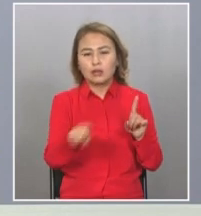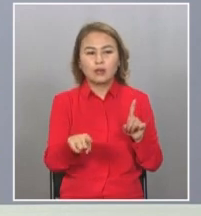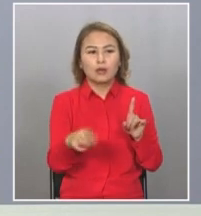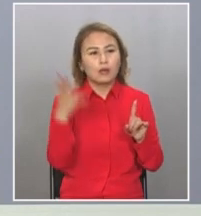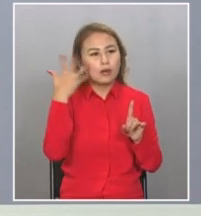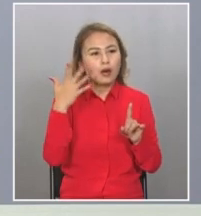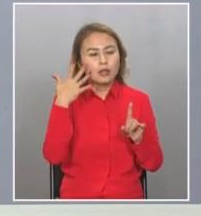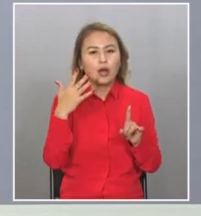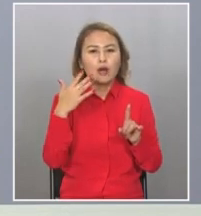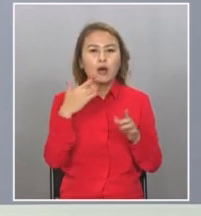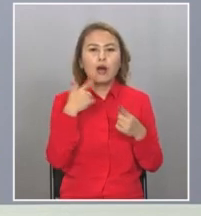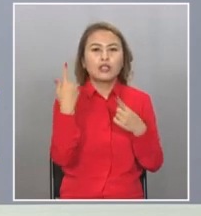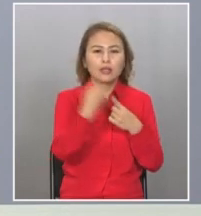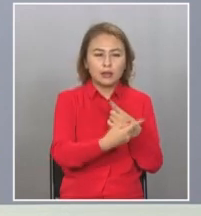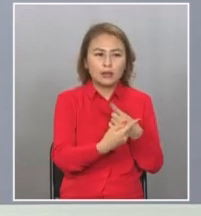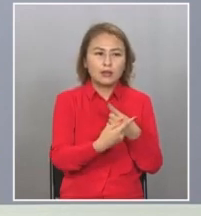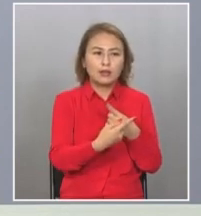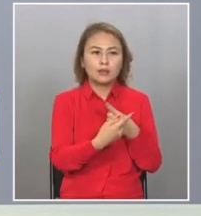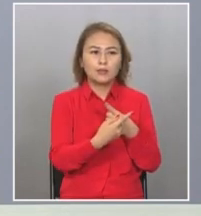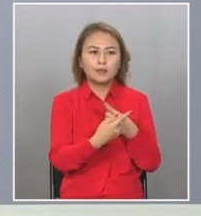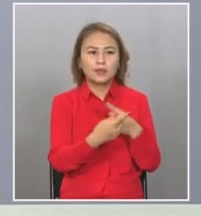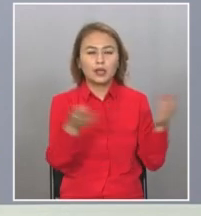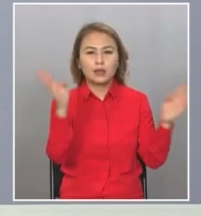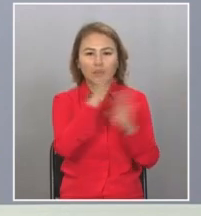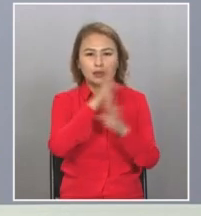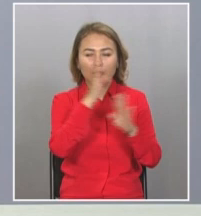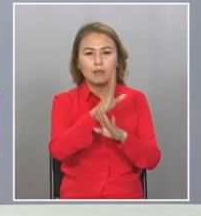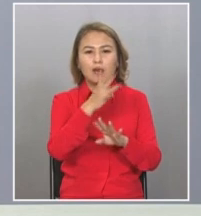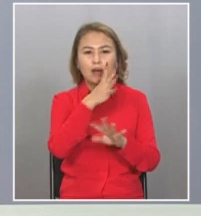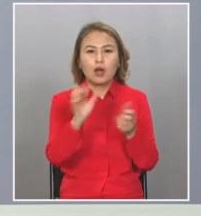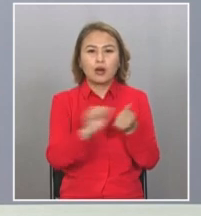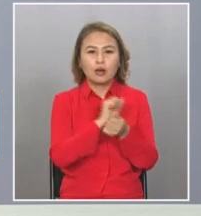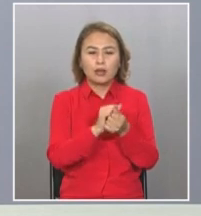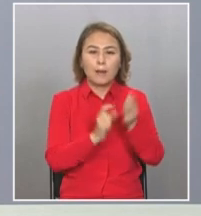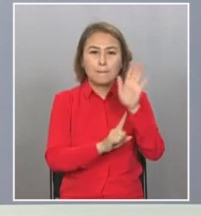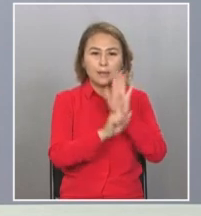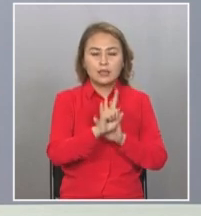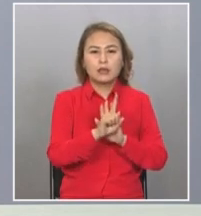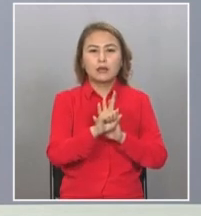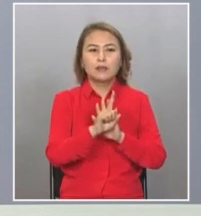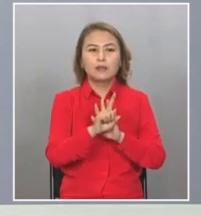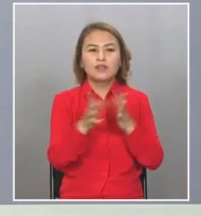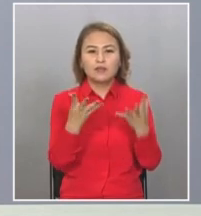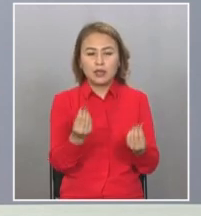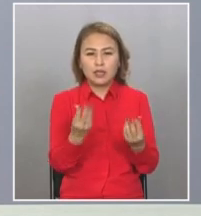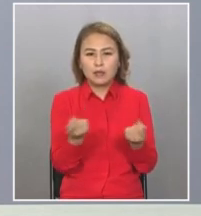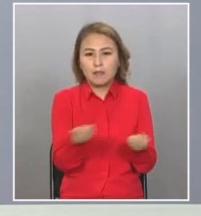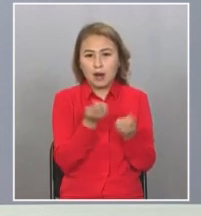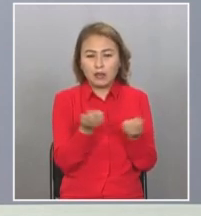сайын, мұхиттың алшақтаған сайын климат біршама құрғақтана бастайды, ылғал аз түсіп, сонымен